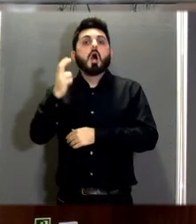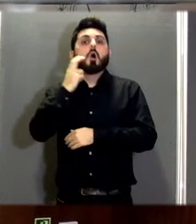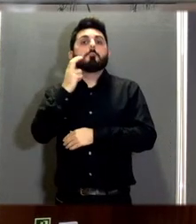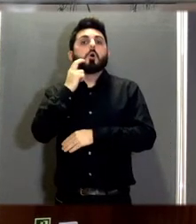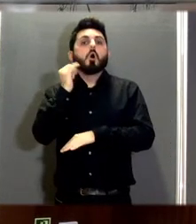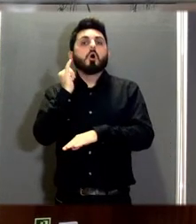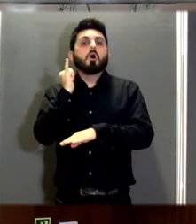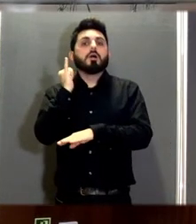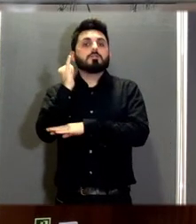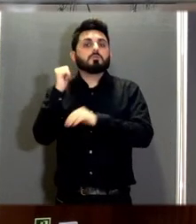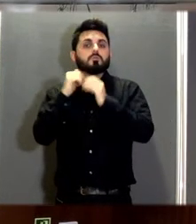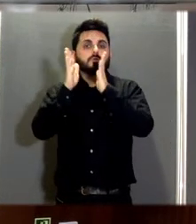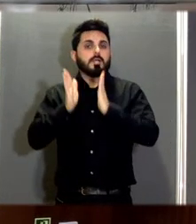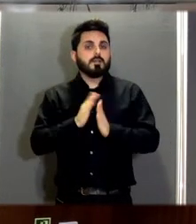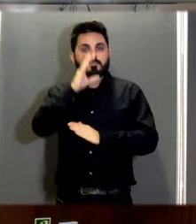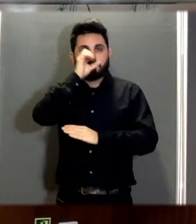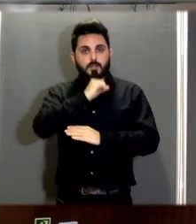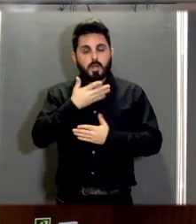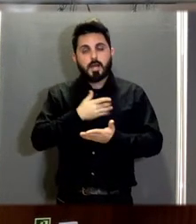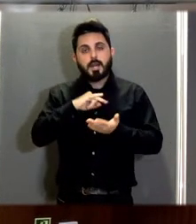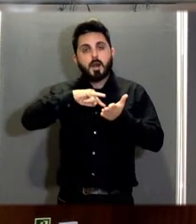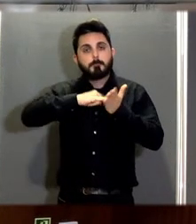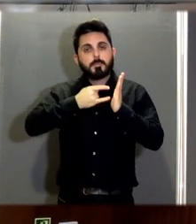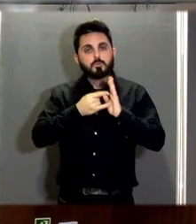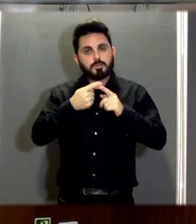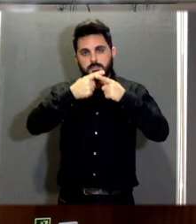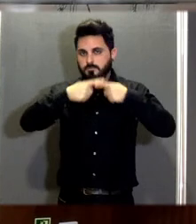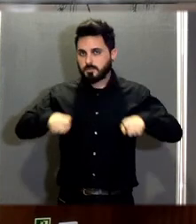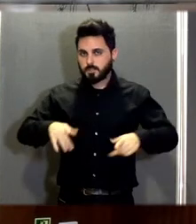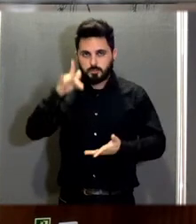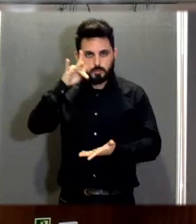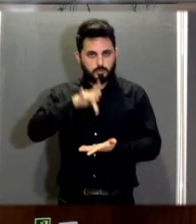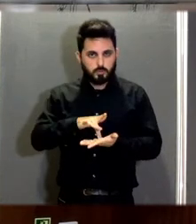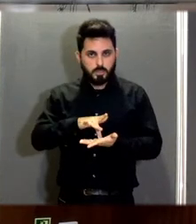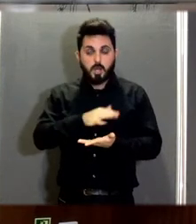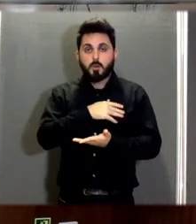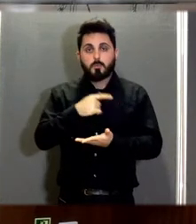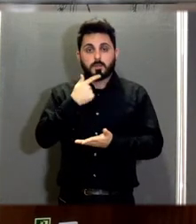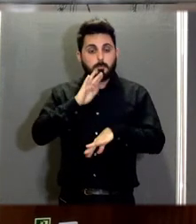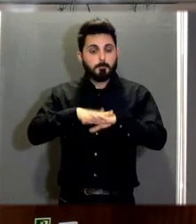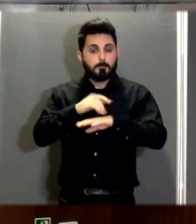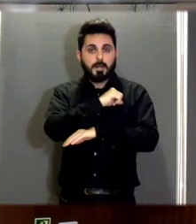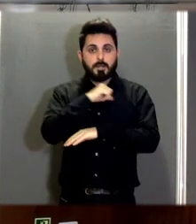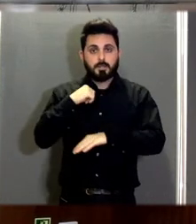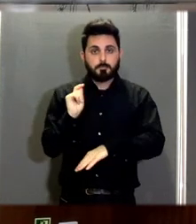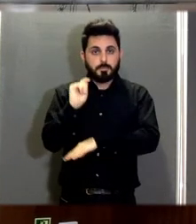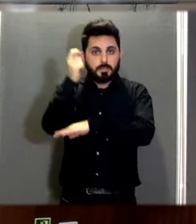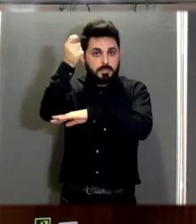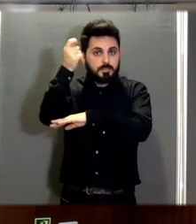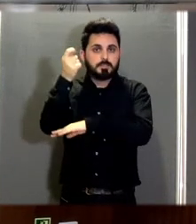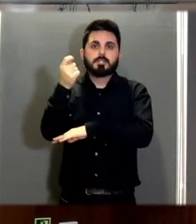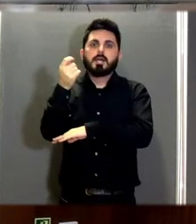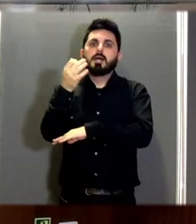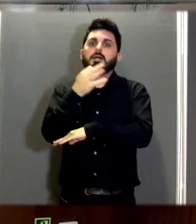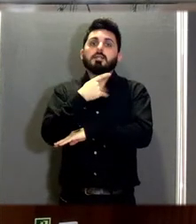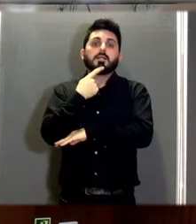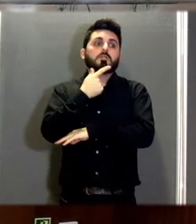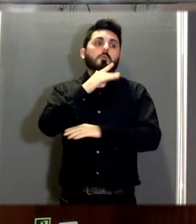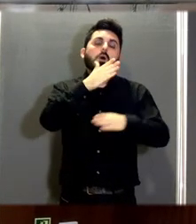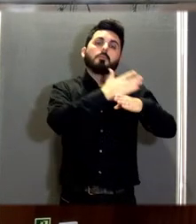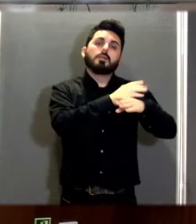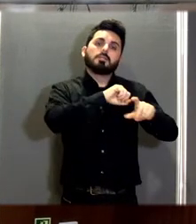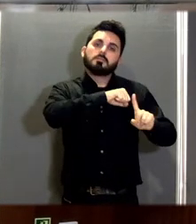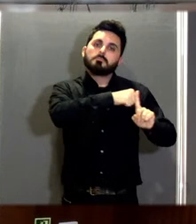tant, mesures diferents. Cal tenir la capacitat de crear un instrument per fer la independència que superi la necessitat de pressionar els